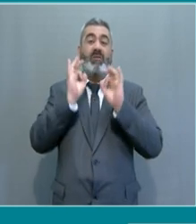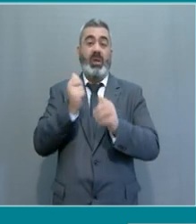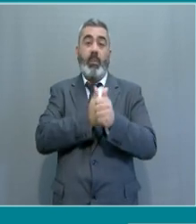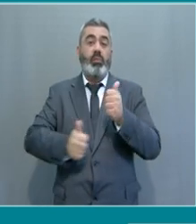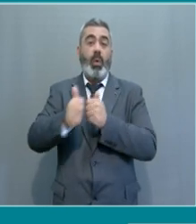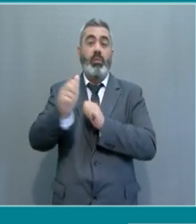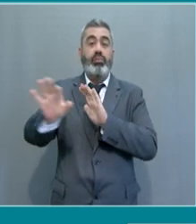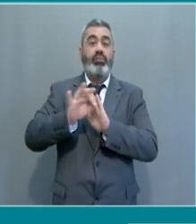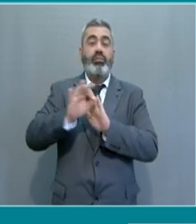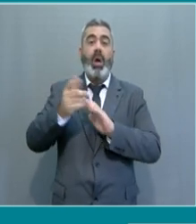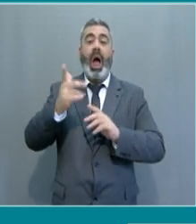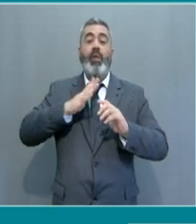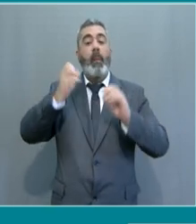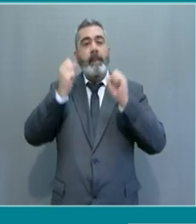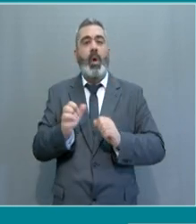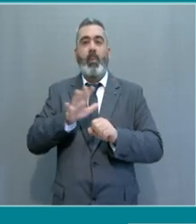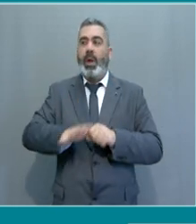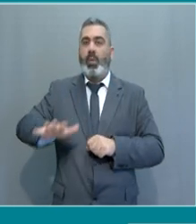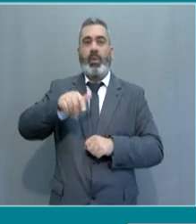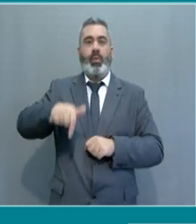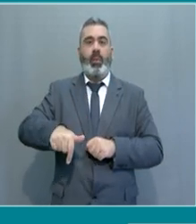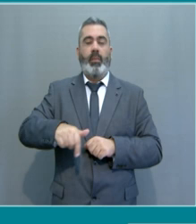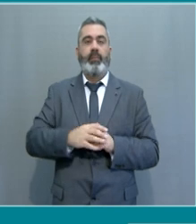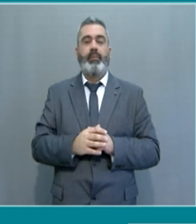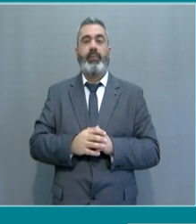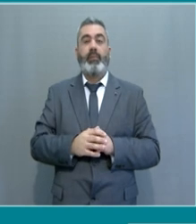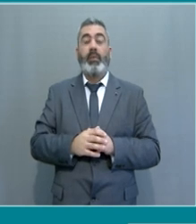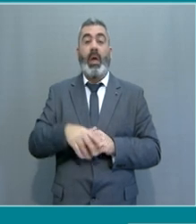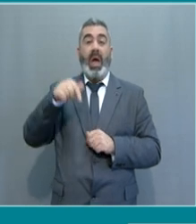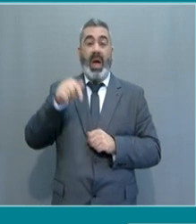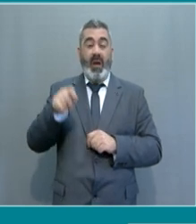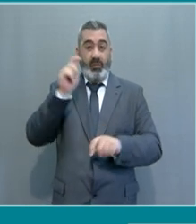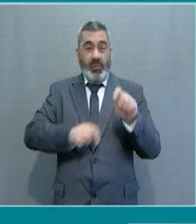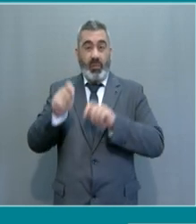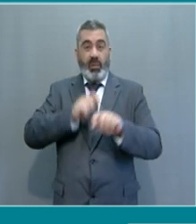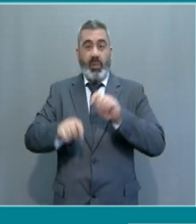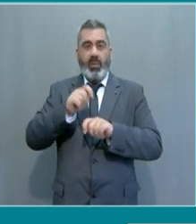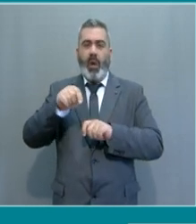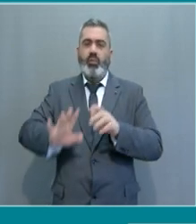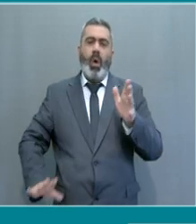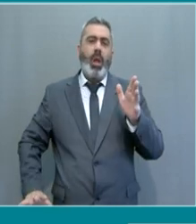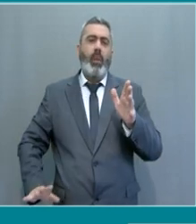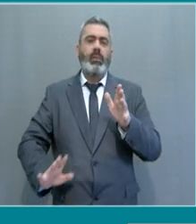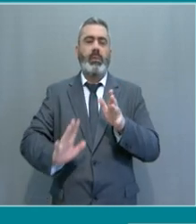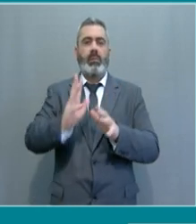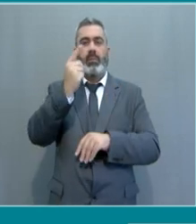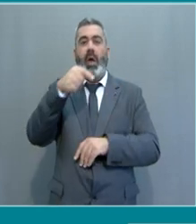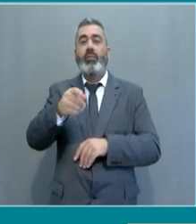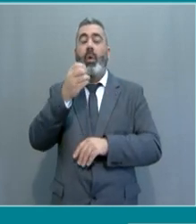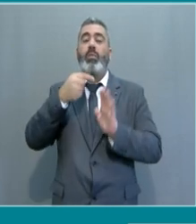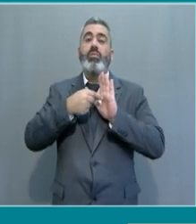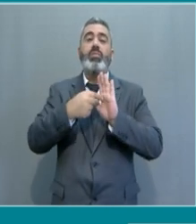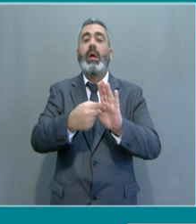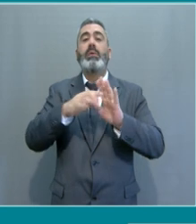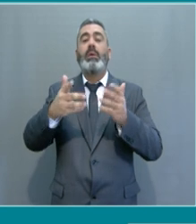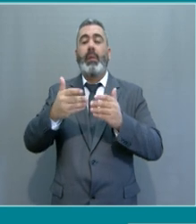προτεραιότητα στην τοπική κοινωνία. Ένα σημαντικό έργο ανάπτυξης που θα έλεγα ότι σηματοδοτεί τη μετάβαση